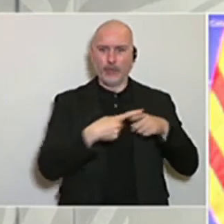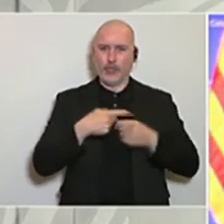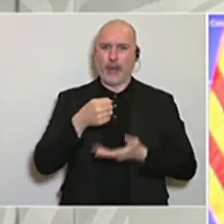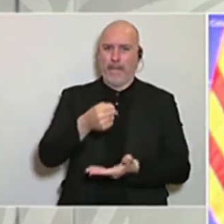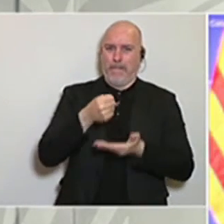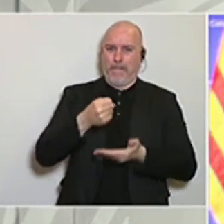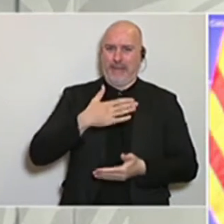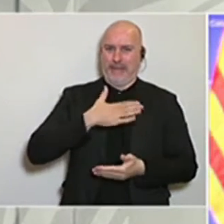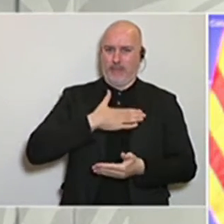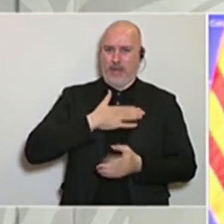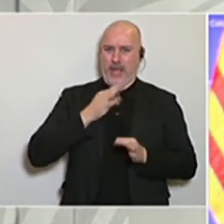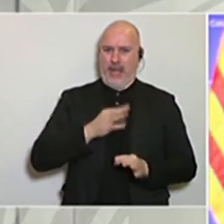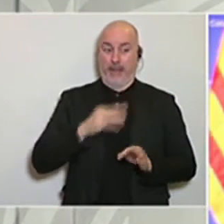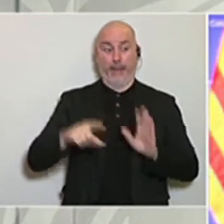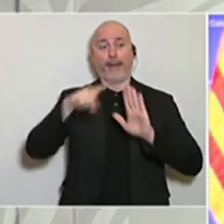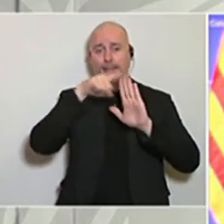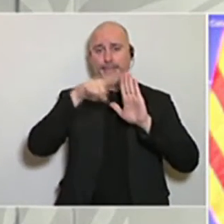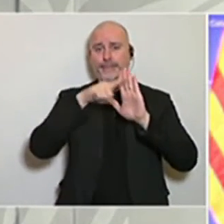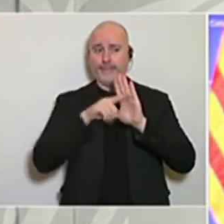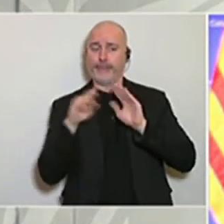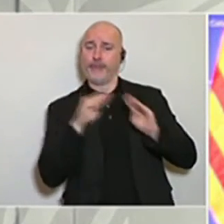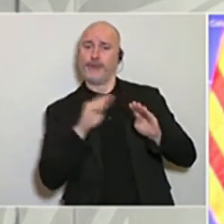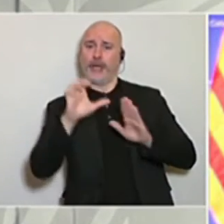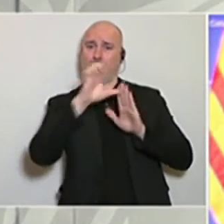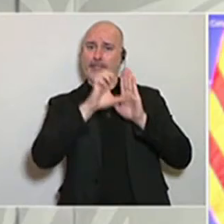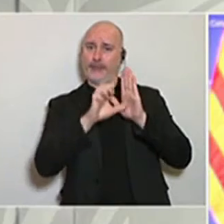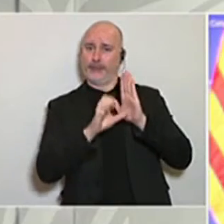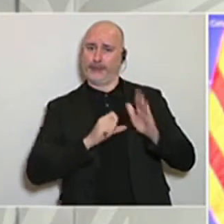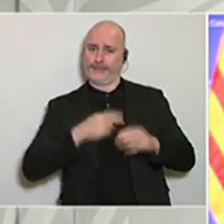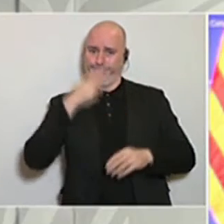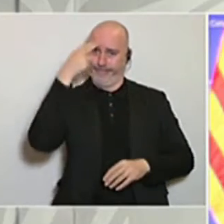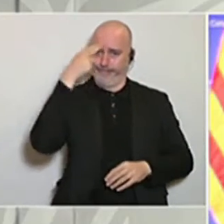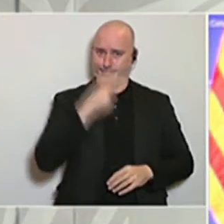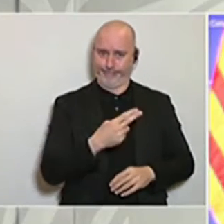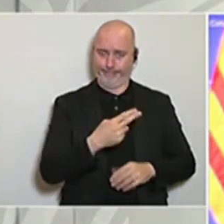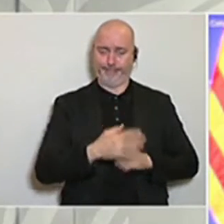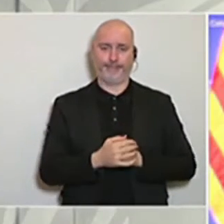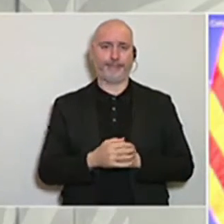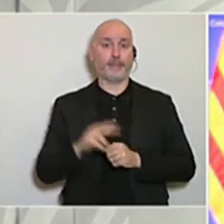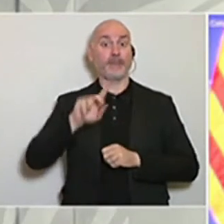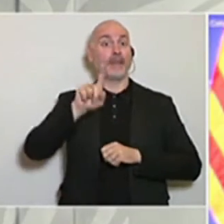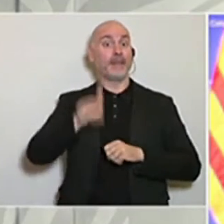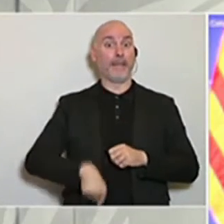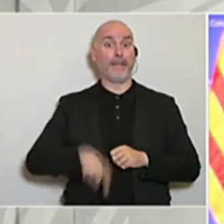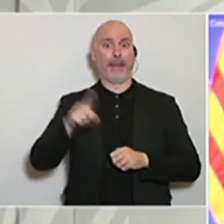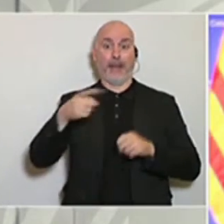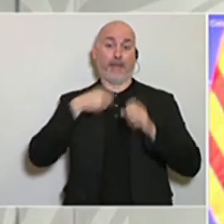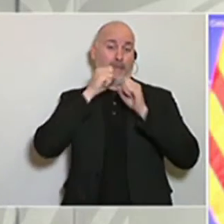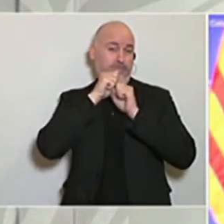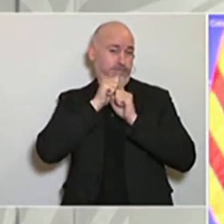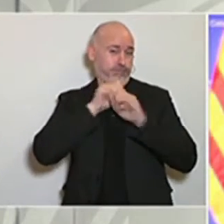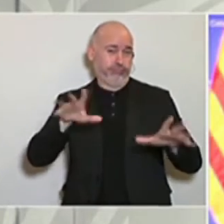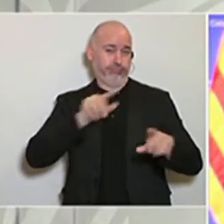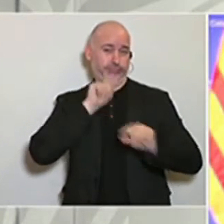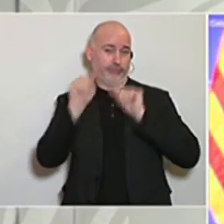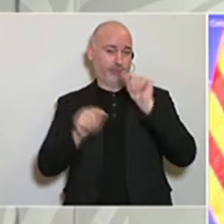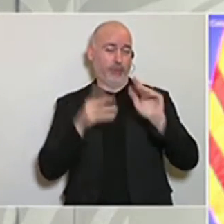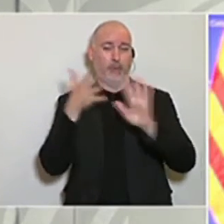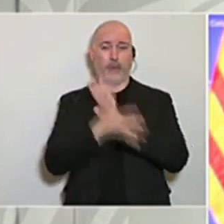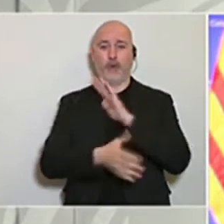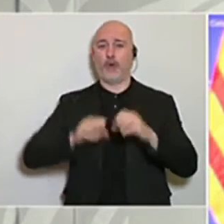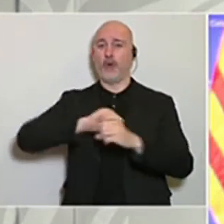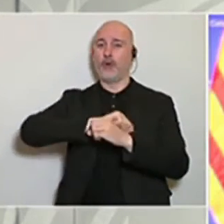els temes establerts pels estatuts de l'entitat. També relacionat amb la pandèmia generada a causa de la